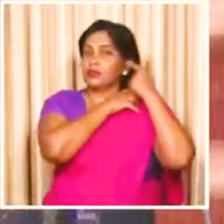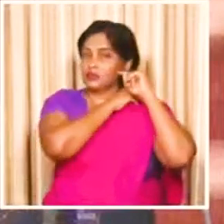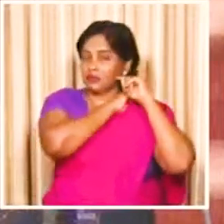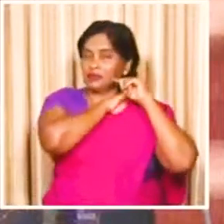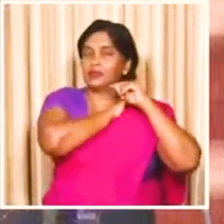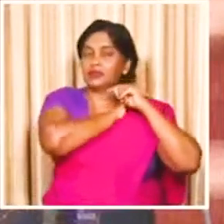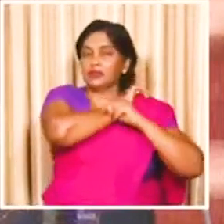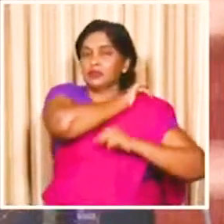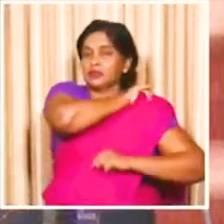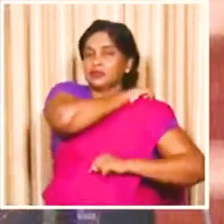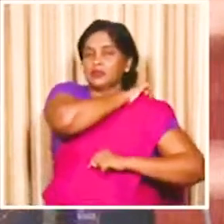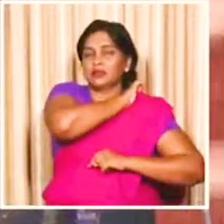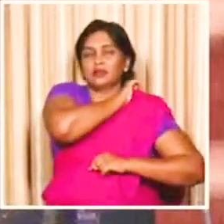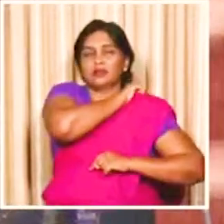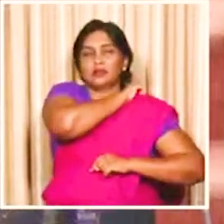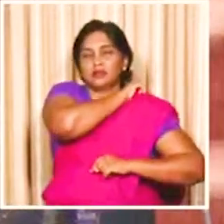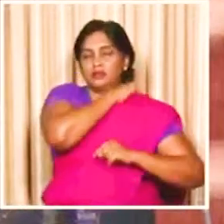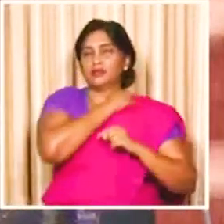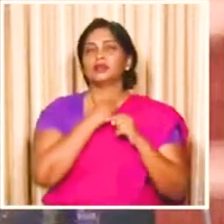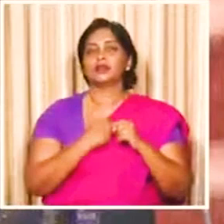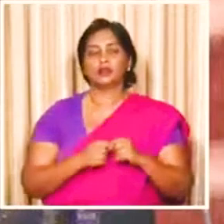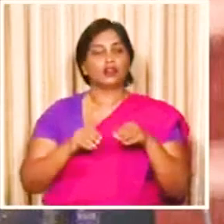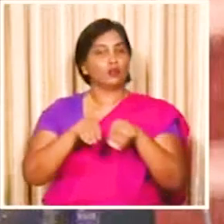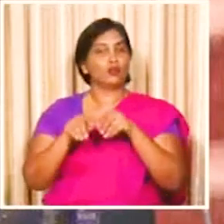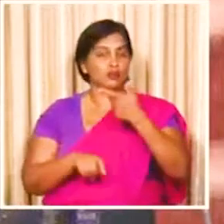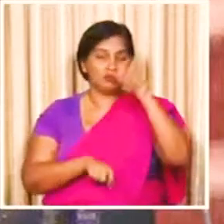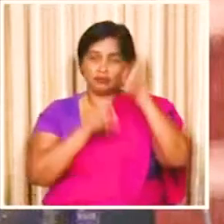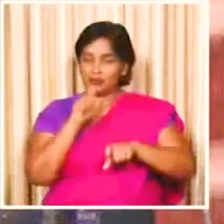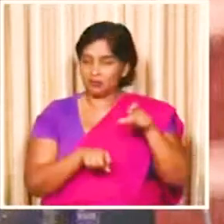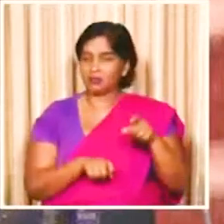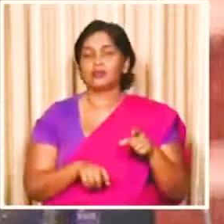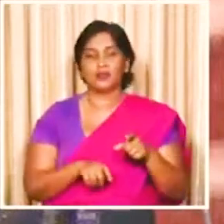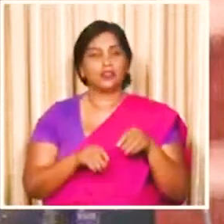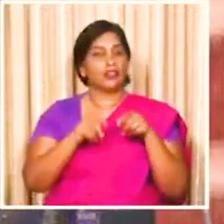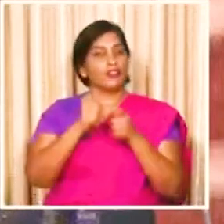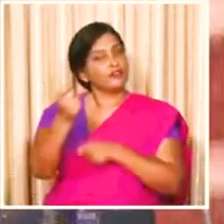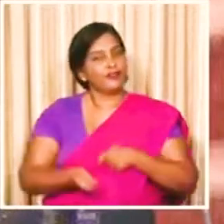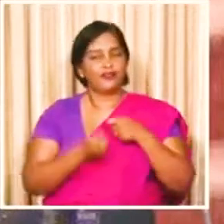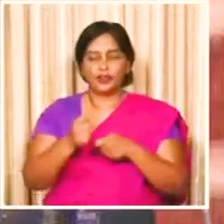எழுகிறது அமைச்சர் அவர்களே. ஆகவே இந்த குரங்கினுடைய ஆதிக்கம் என்பது